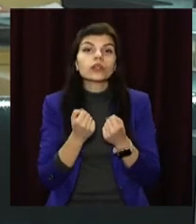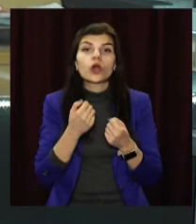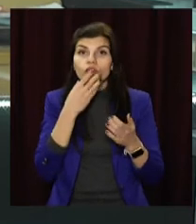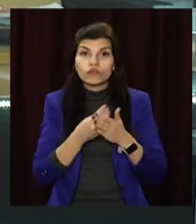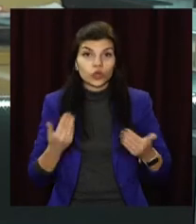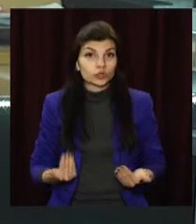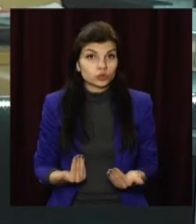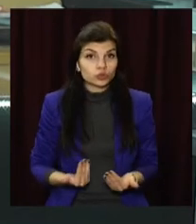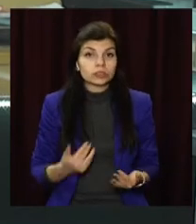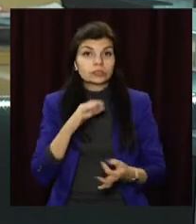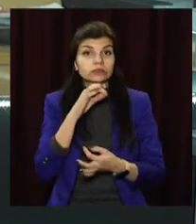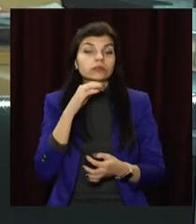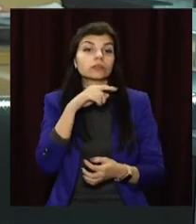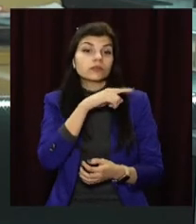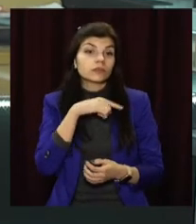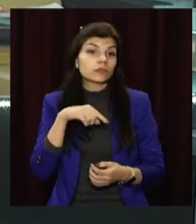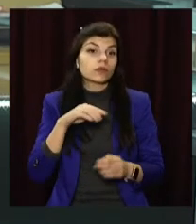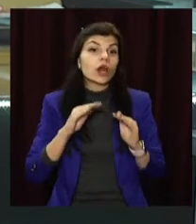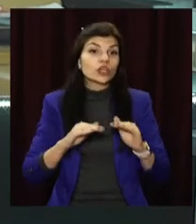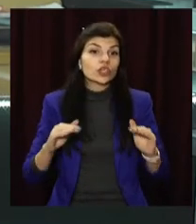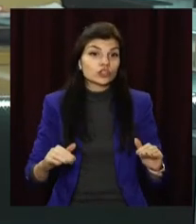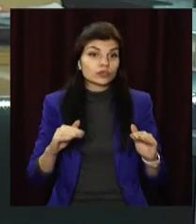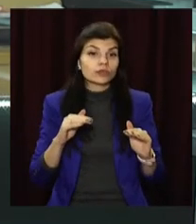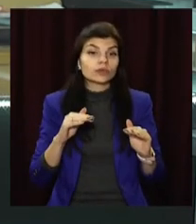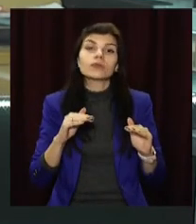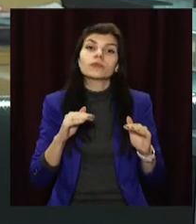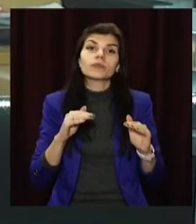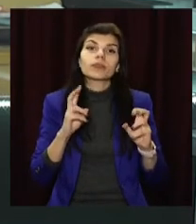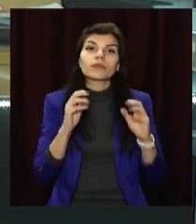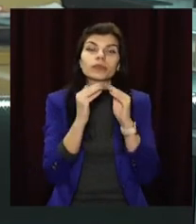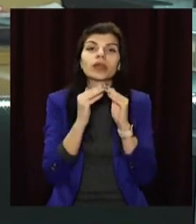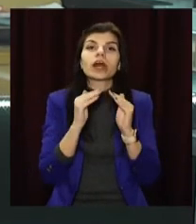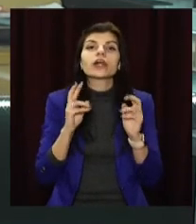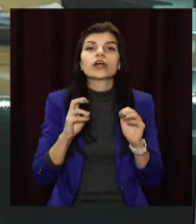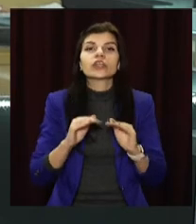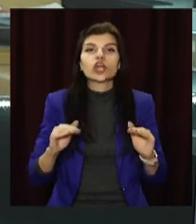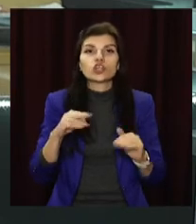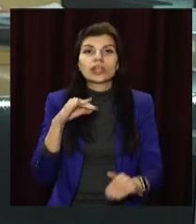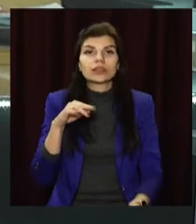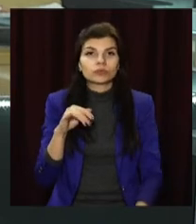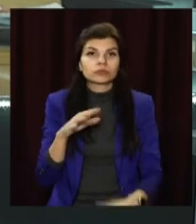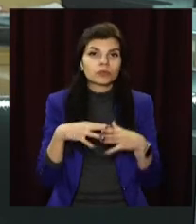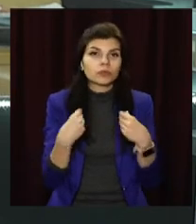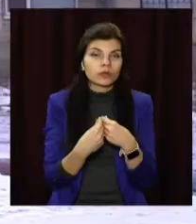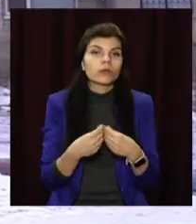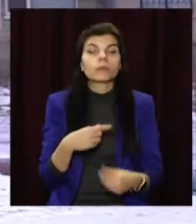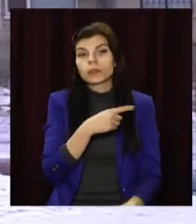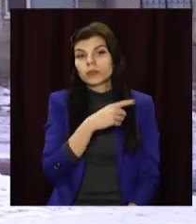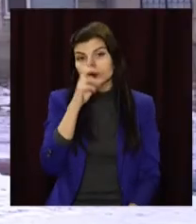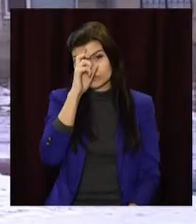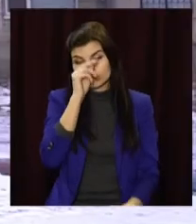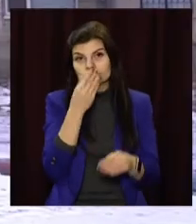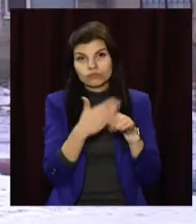житло. На покупку домівок та будівництво дитячих будинків сімейного типу область отримала майже 90 мільйонів гривень державної